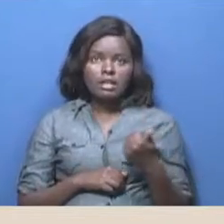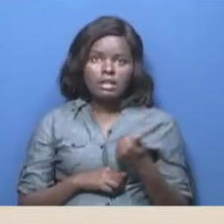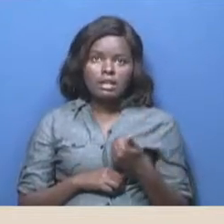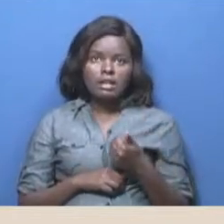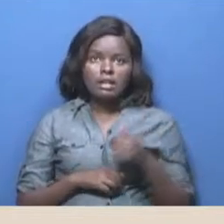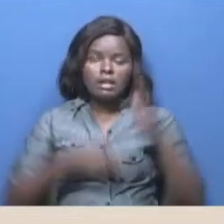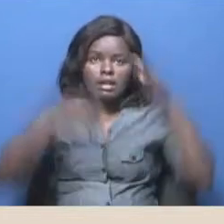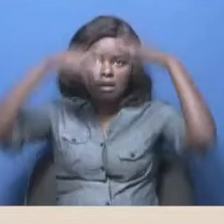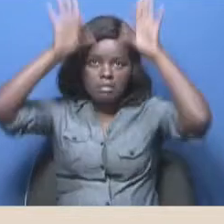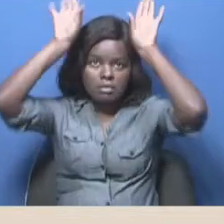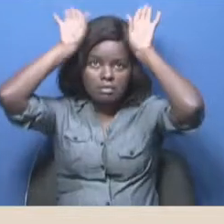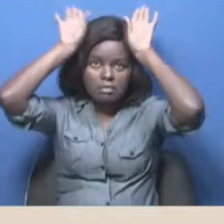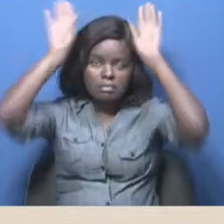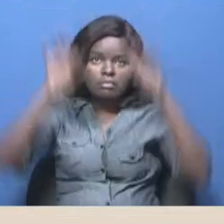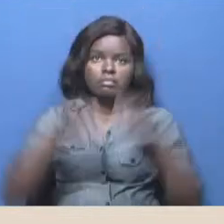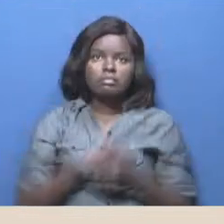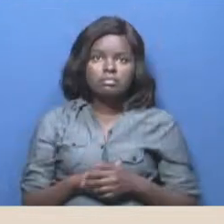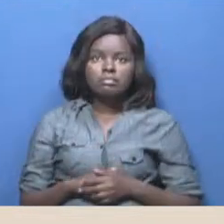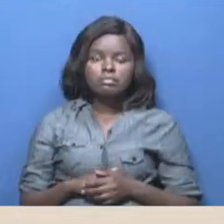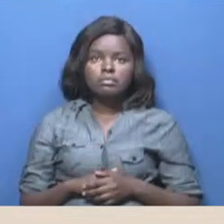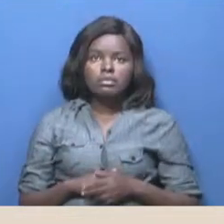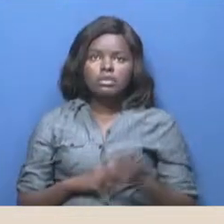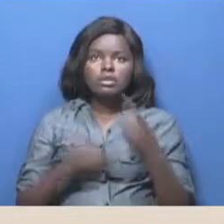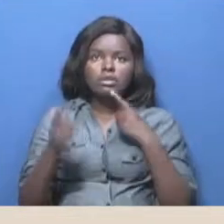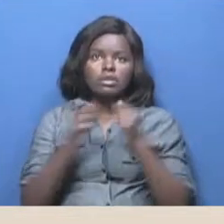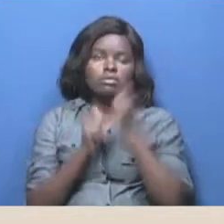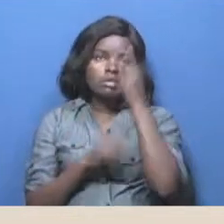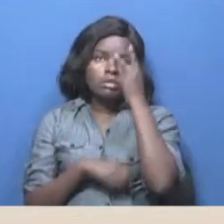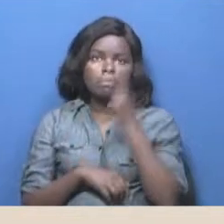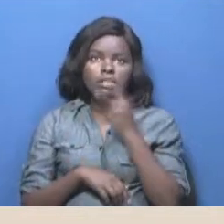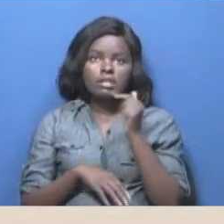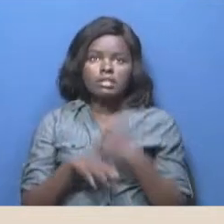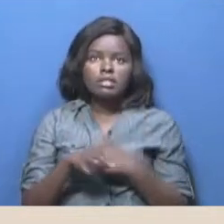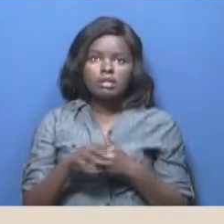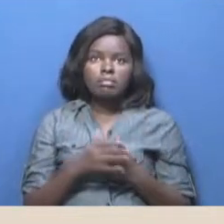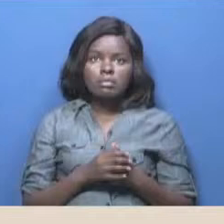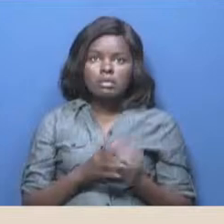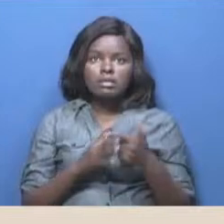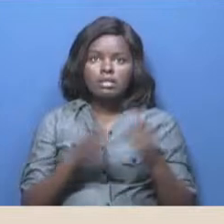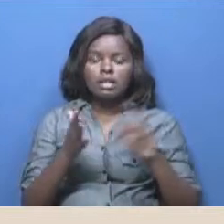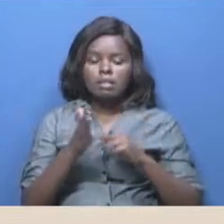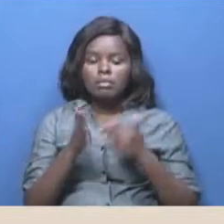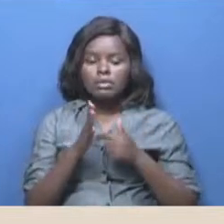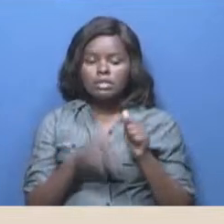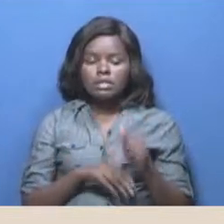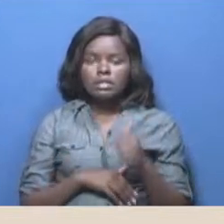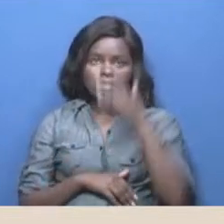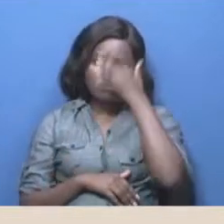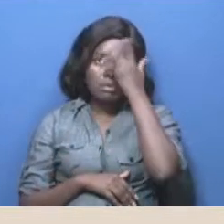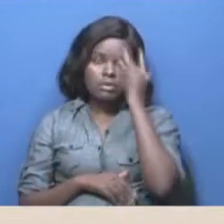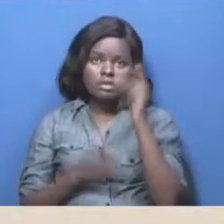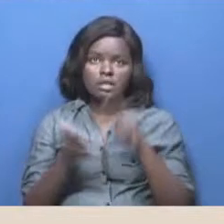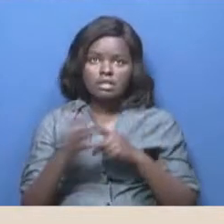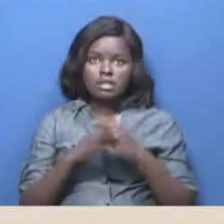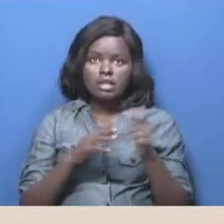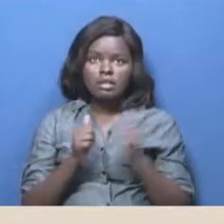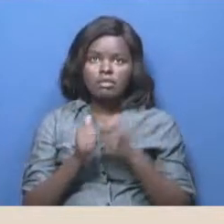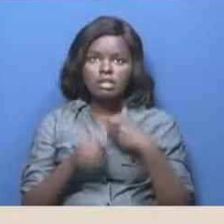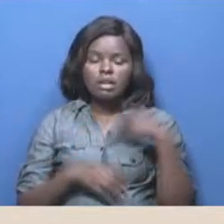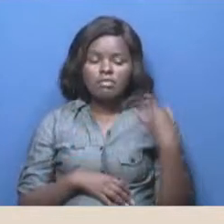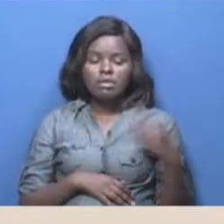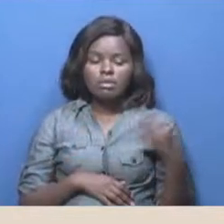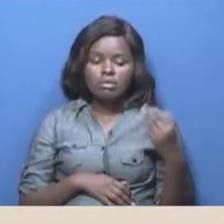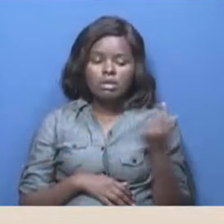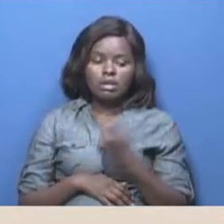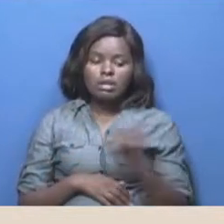mbũkũ. Athũkũma twarire na aciari hĩndĩ ĩrĩa twambĩrĩirie project ĩno, tondũ twambĩrĩirie na kũhanda thũkũma. O